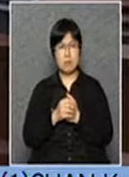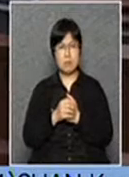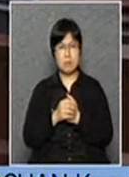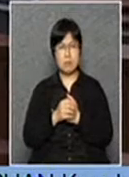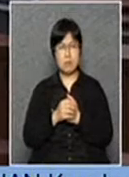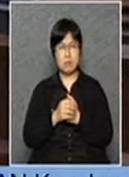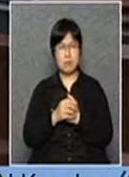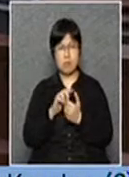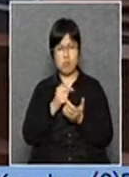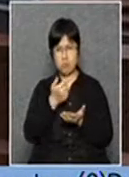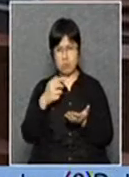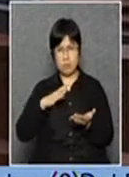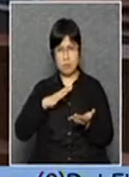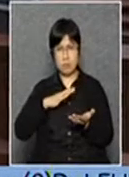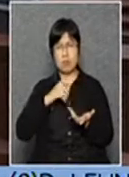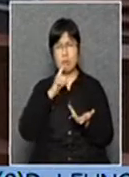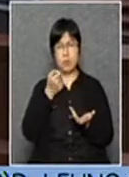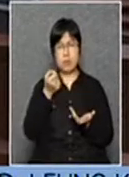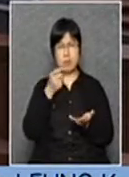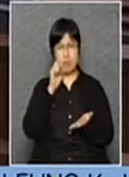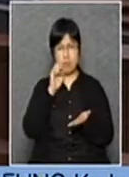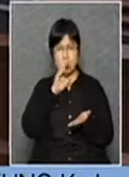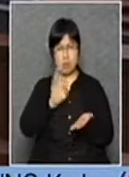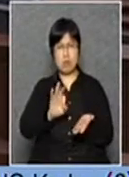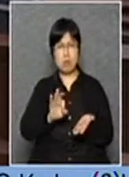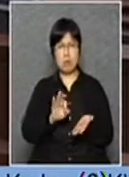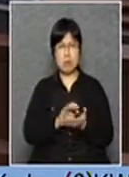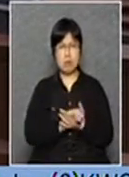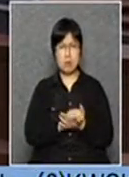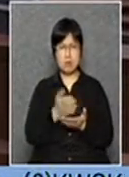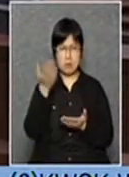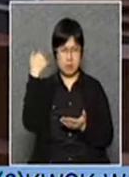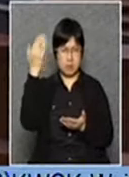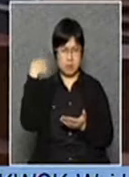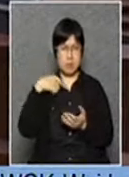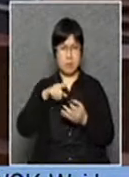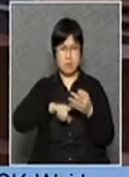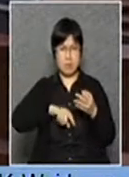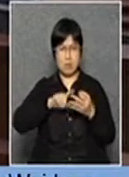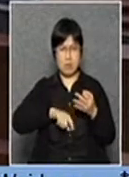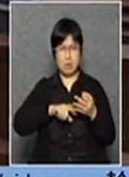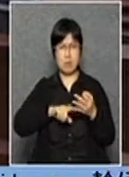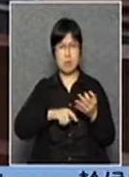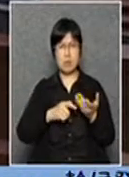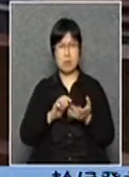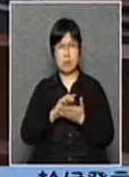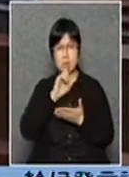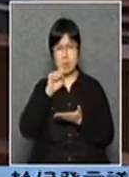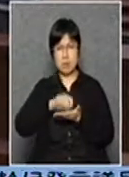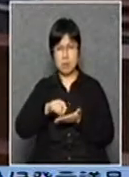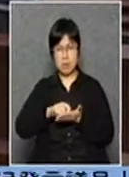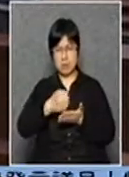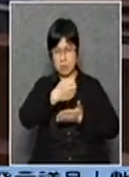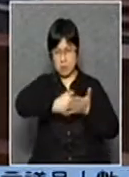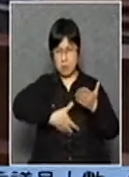喺好多情況之下咧係絕少提及嘅。相比以往一啲譬如大輪子嗰個爵士基金咧，佢有話明一條條例咧，就